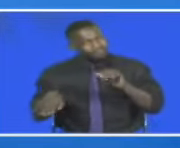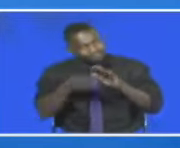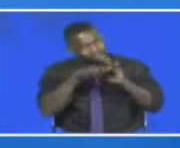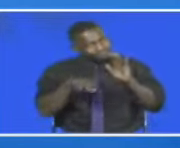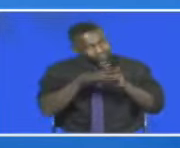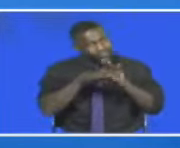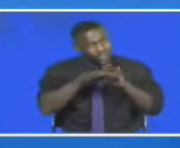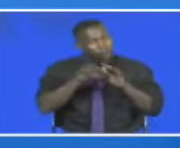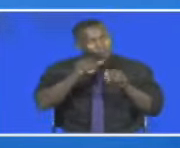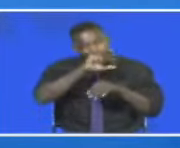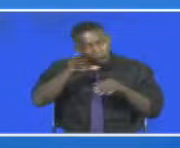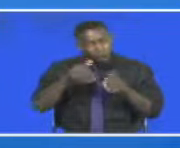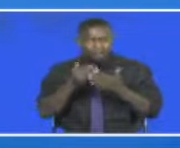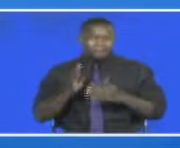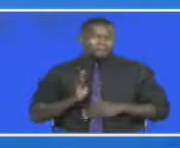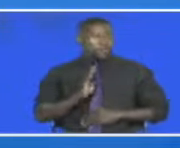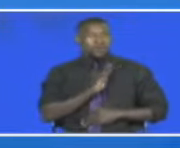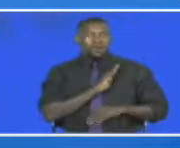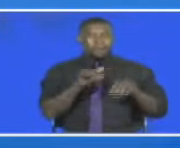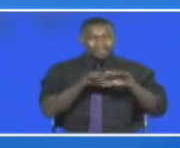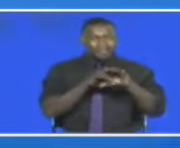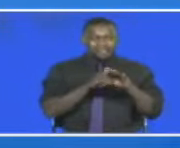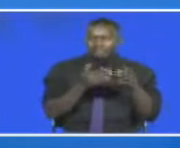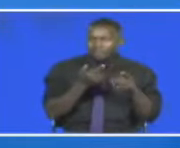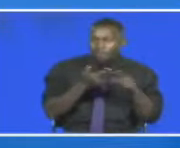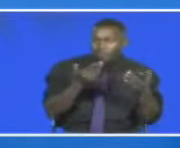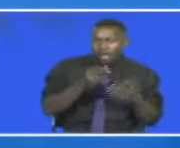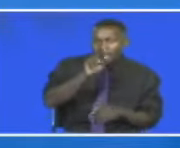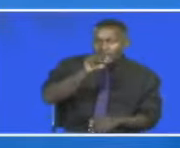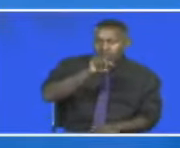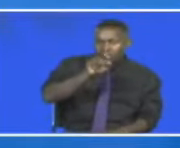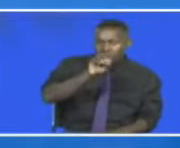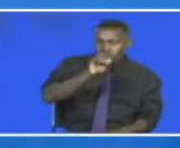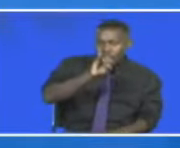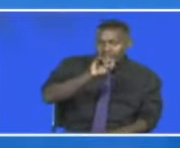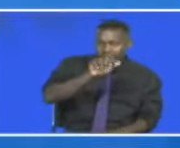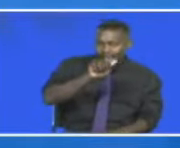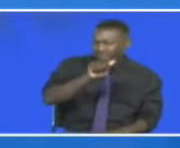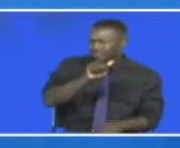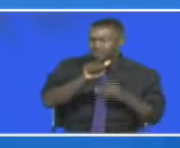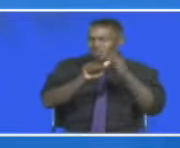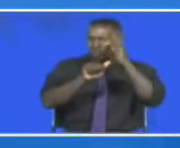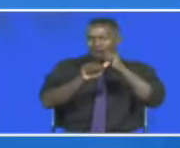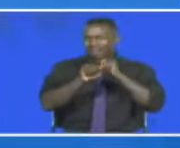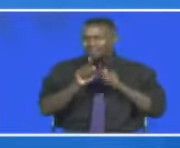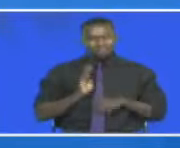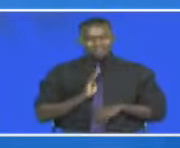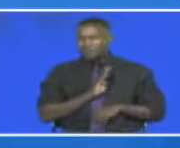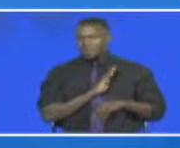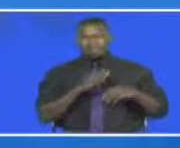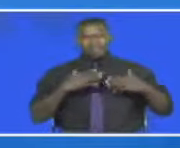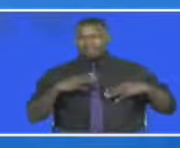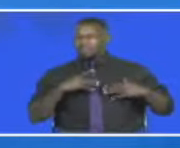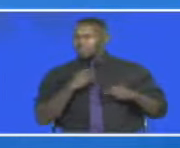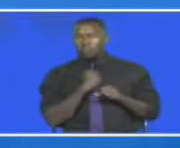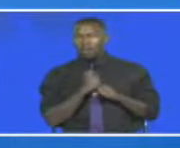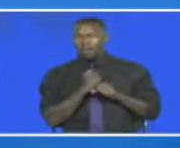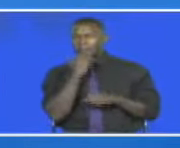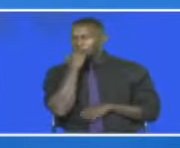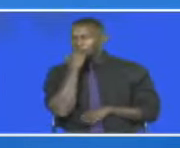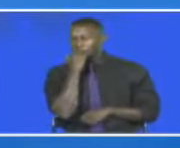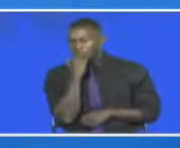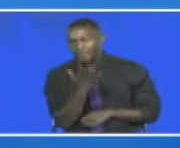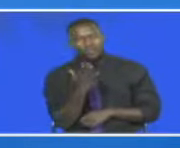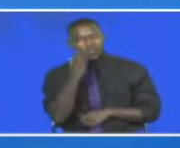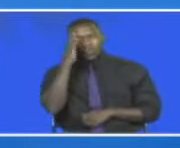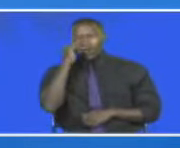ya wakurugenzi wa kampuni ya kusagamiwa ya Nzoia kwa kile wanachosema wameshindwa katika wajibu wake wa kurejesha kampuni hiyo katika